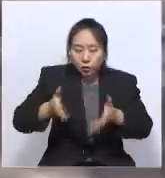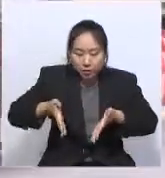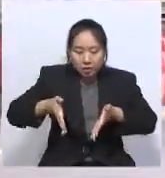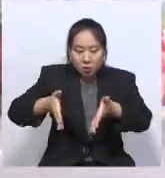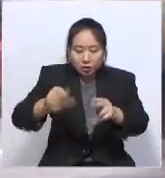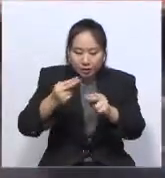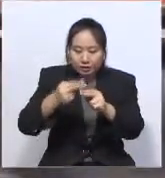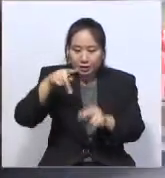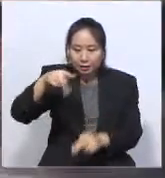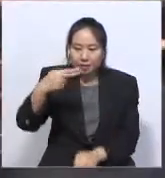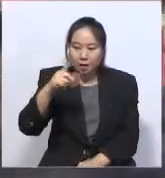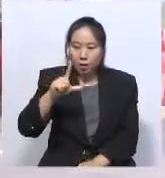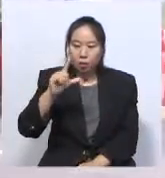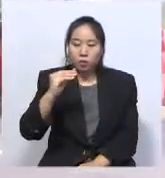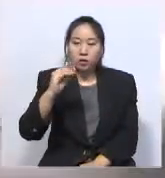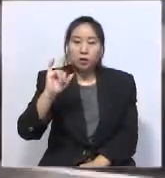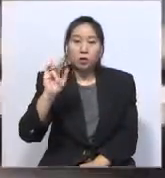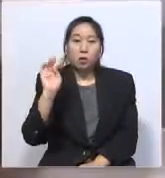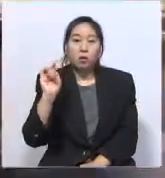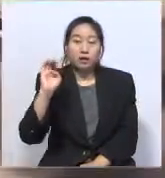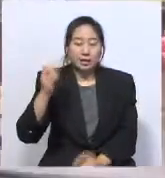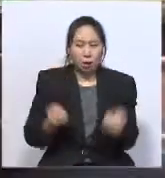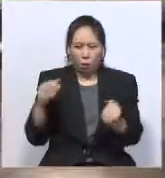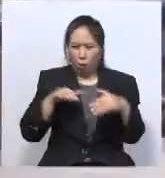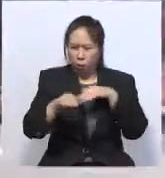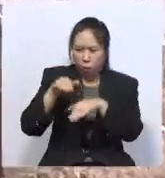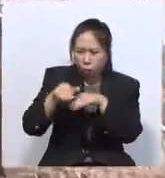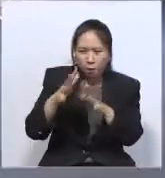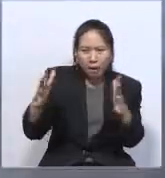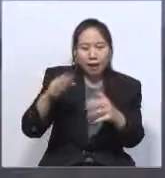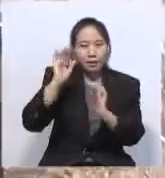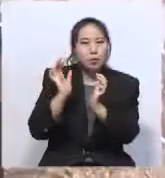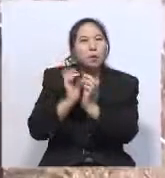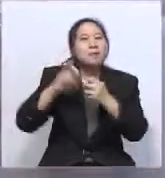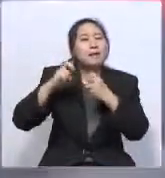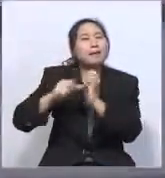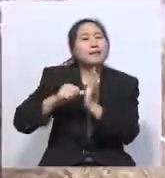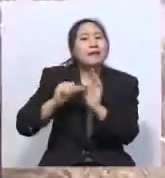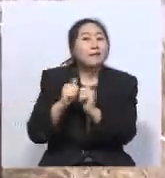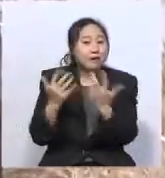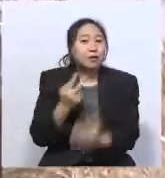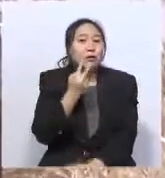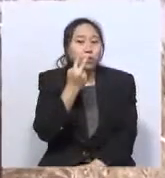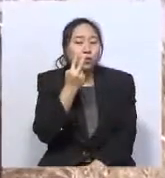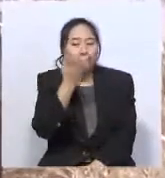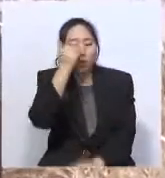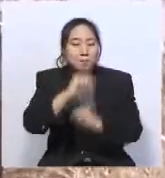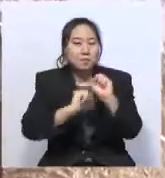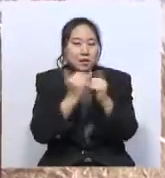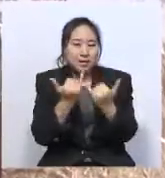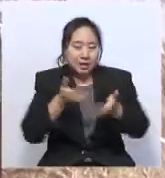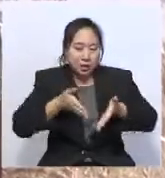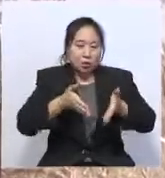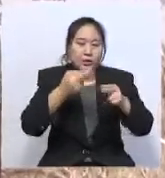มากขึ้นตำรวจเองจะมีการแก้ปัญหาอย่างไรนะครับเพราะว่าดูเหมือนว่าปีนี้นะครับถนนพิศภาพ